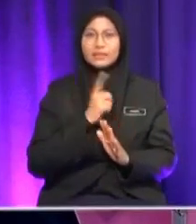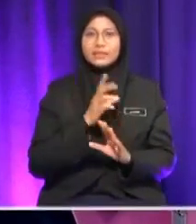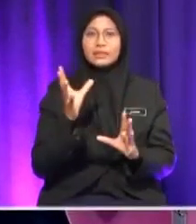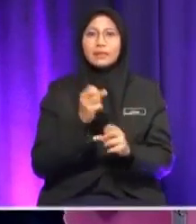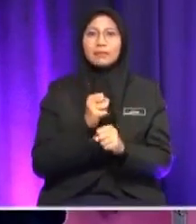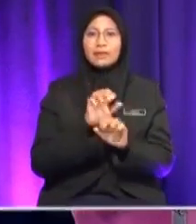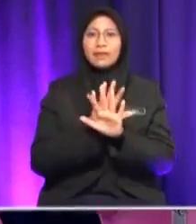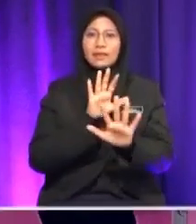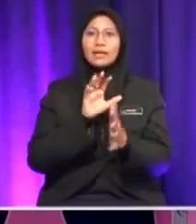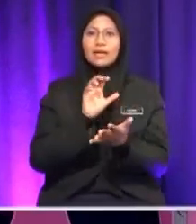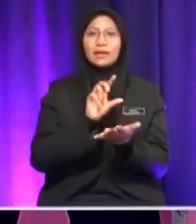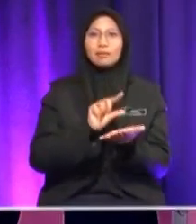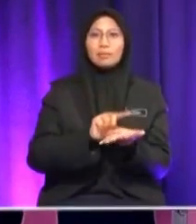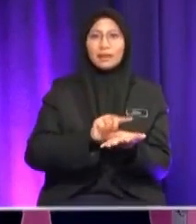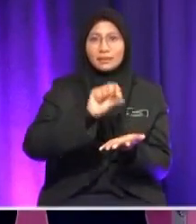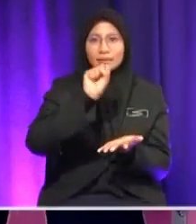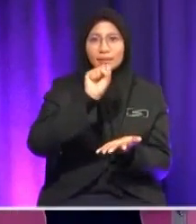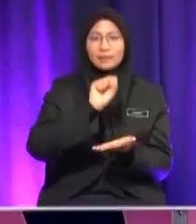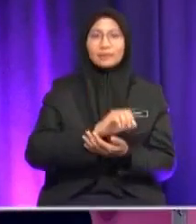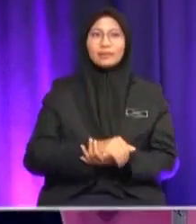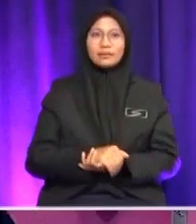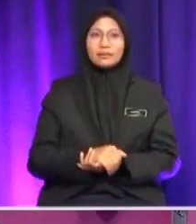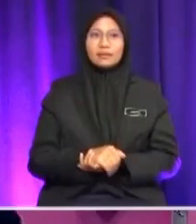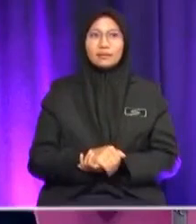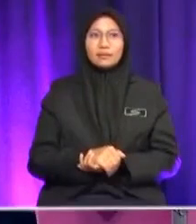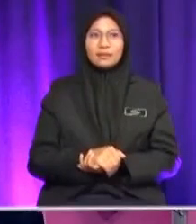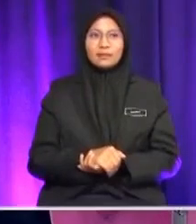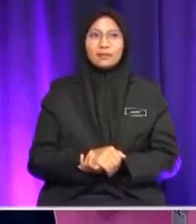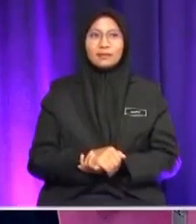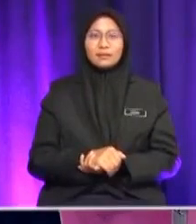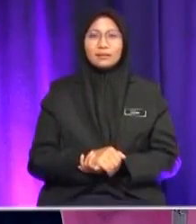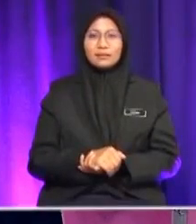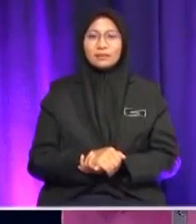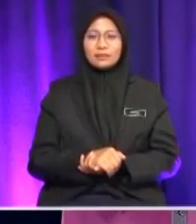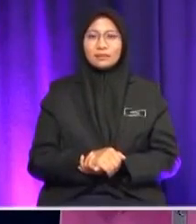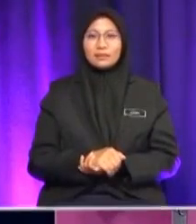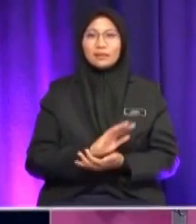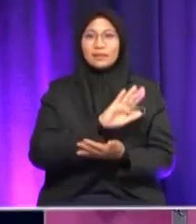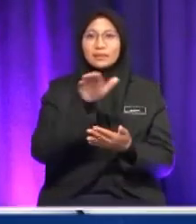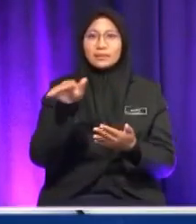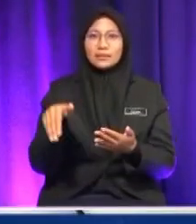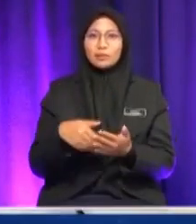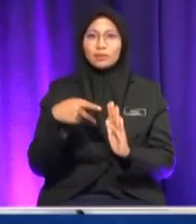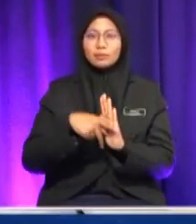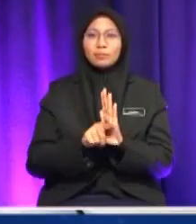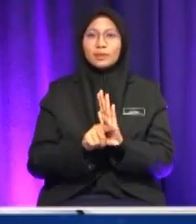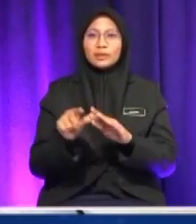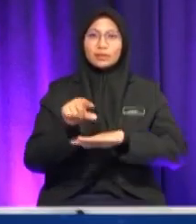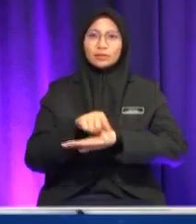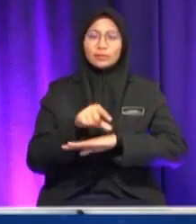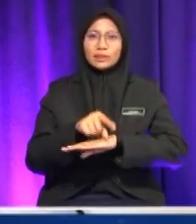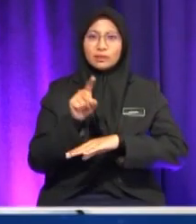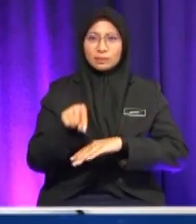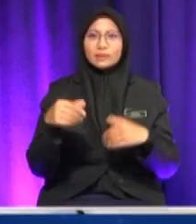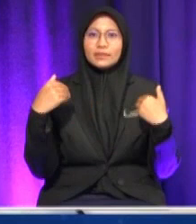mengelakkan pembaziran. Dan seterusnya pula. Oleh itu, setiap pengguna perlu mempunyai pengetahuan